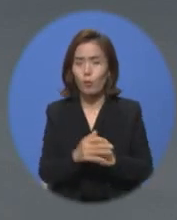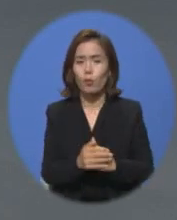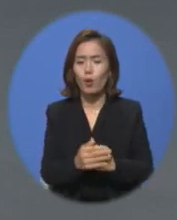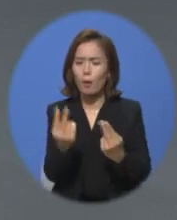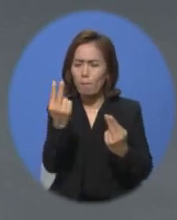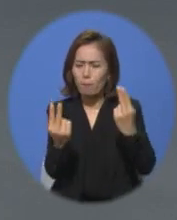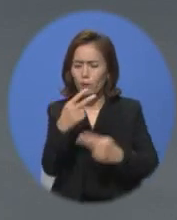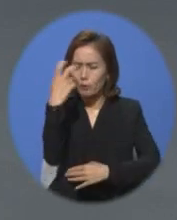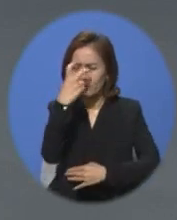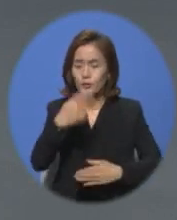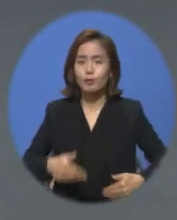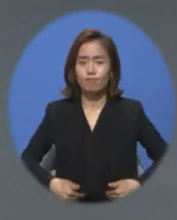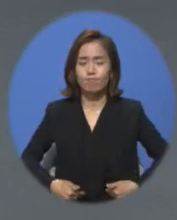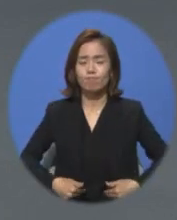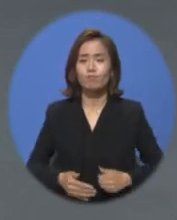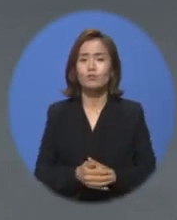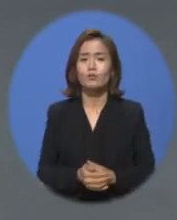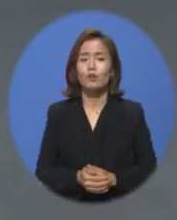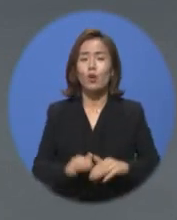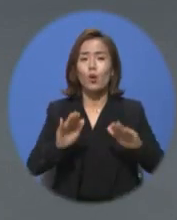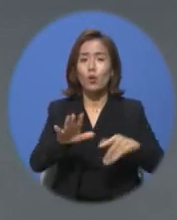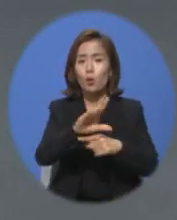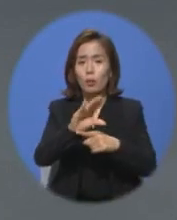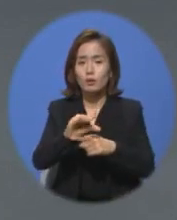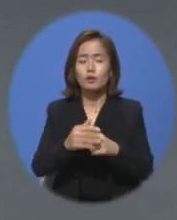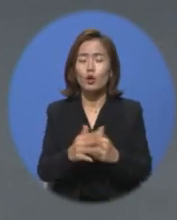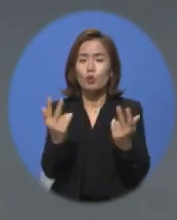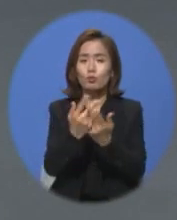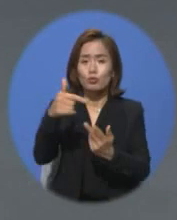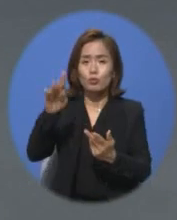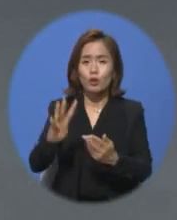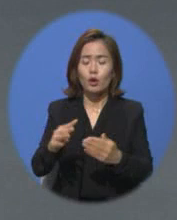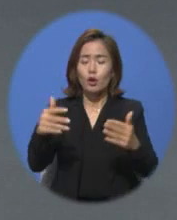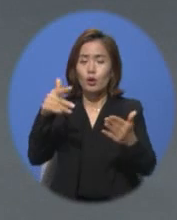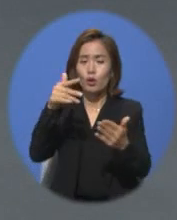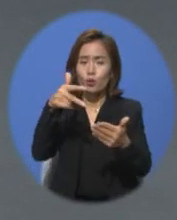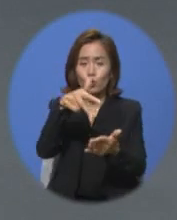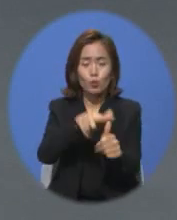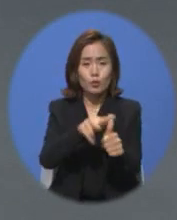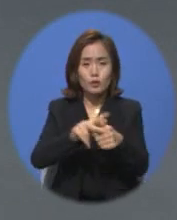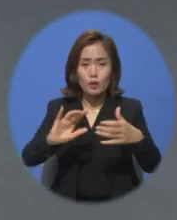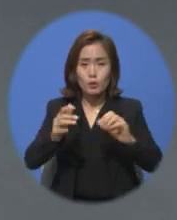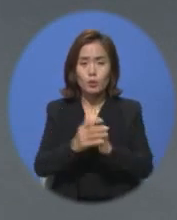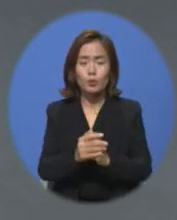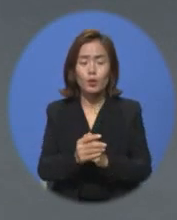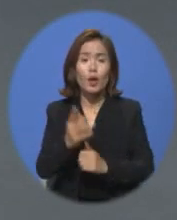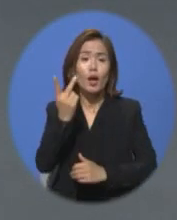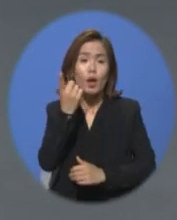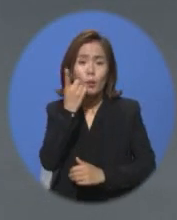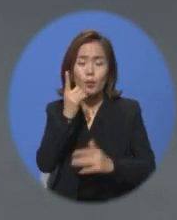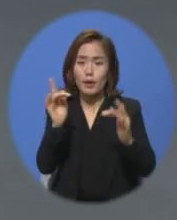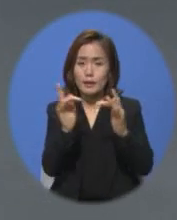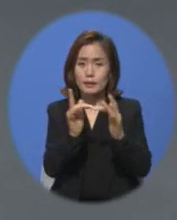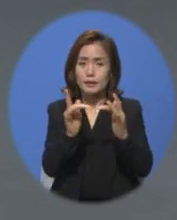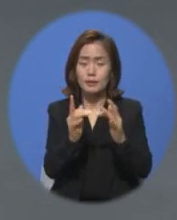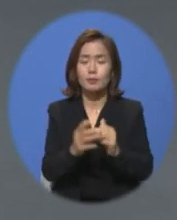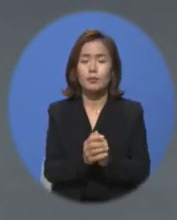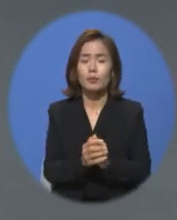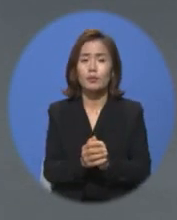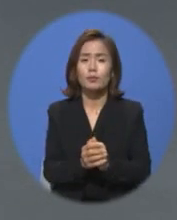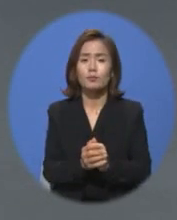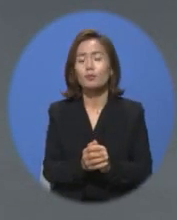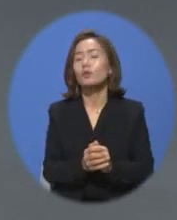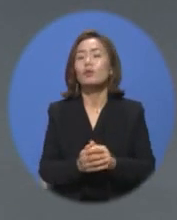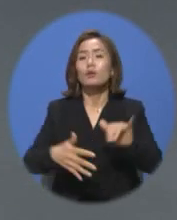후보자들의정책과공약을신중하게비교하고검토해야합니다. 오늘방송된 북구갭후보자토론회는 모바일,